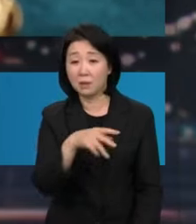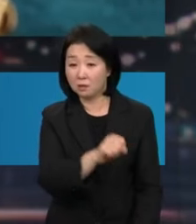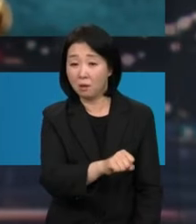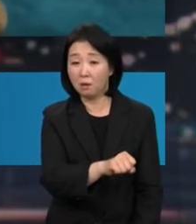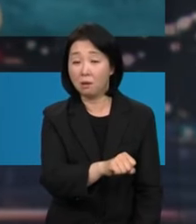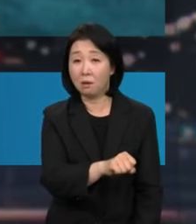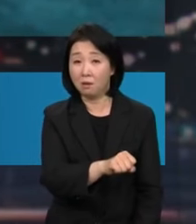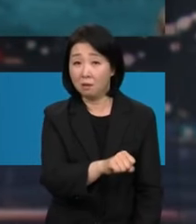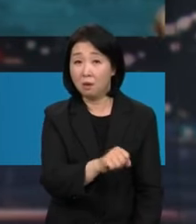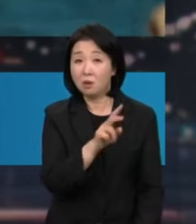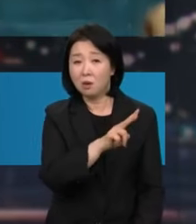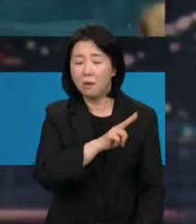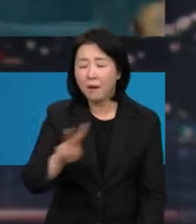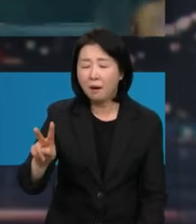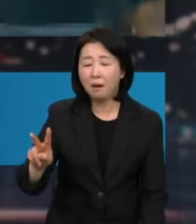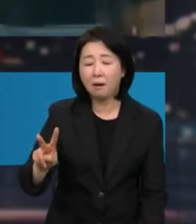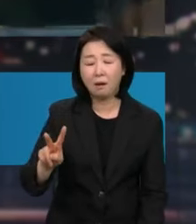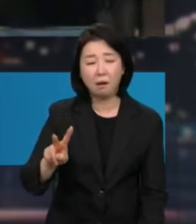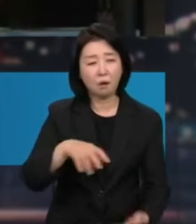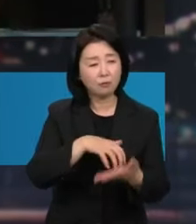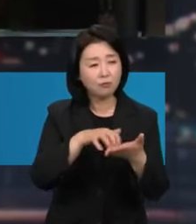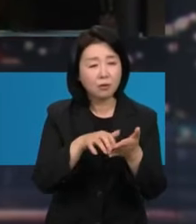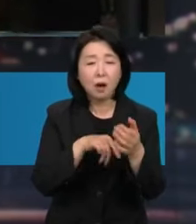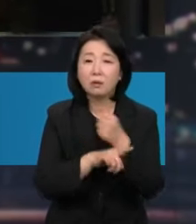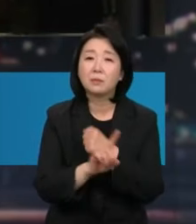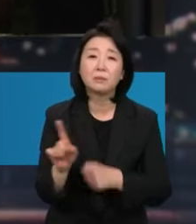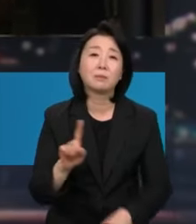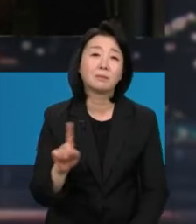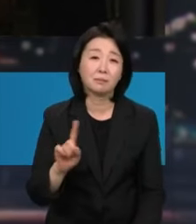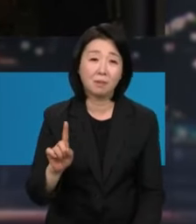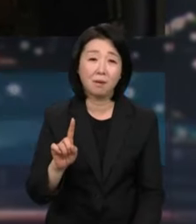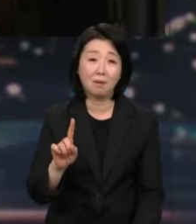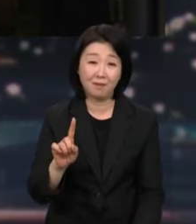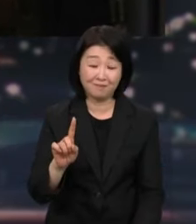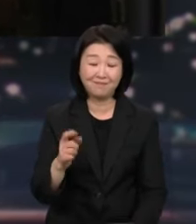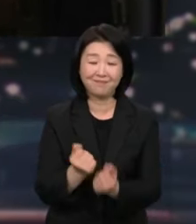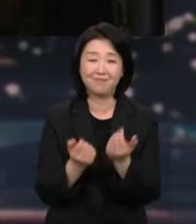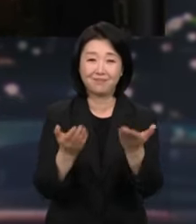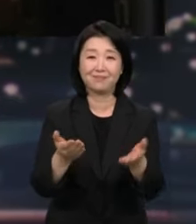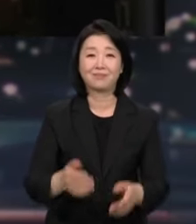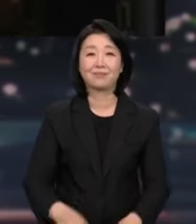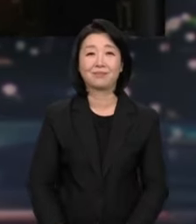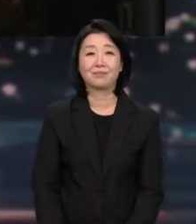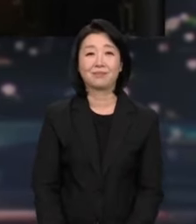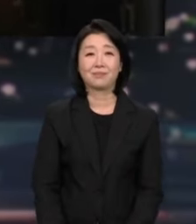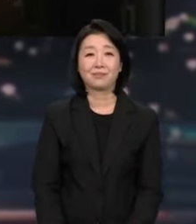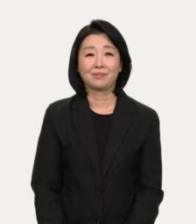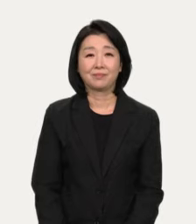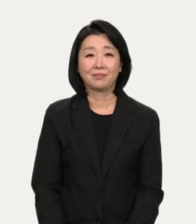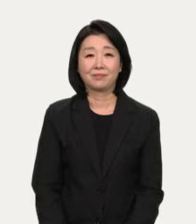200석. 여야가 외치고 있는 이 숫자들이 의미하는 게 뭔지 최승기 기자가 짚어드립니다.